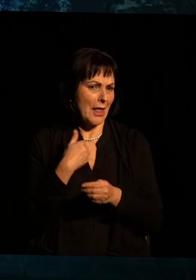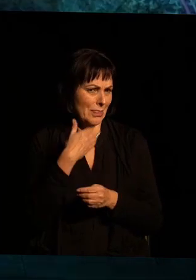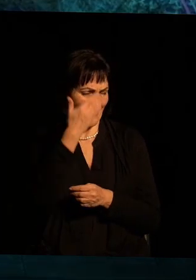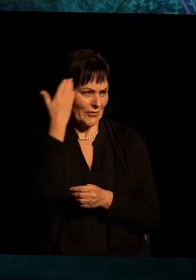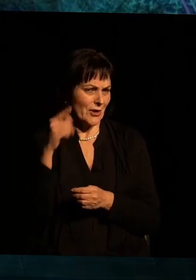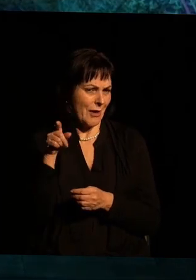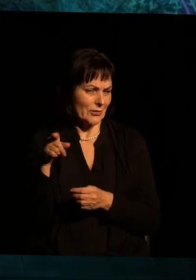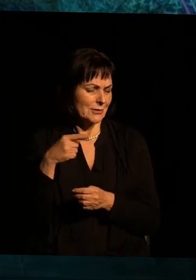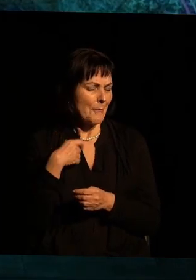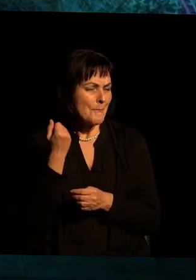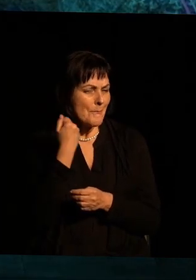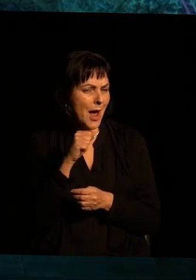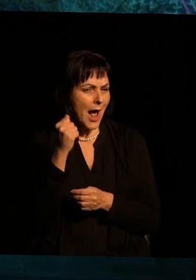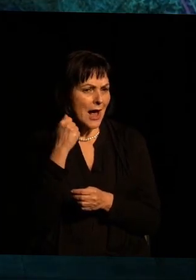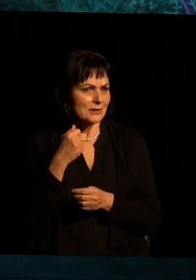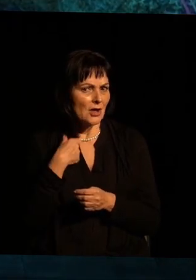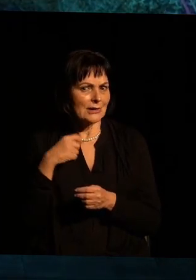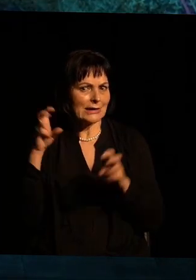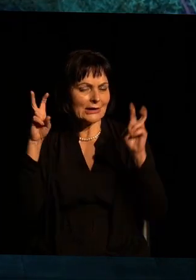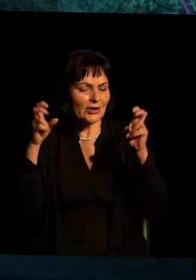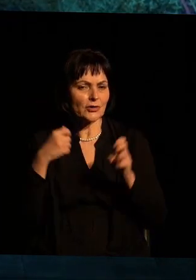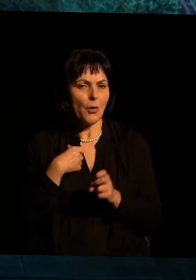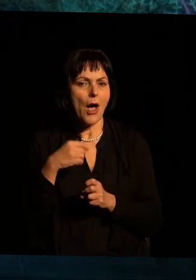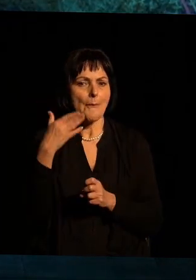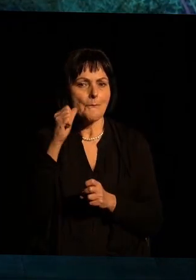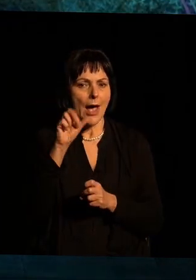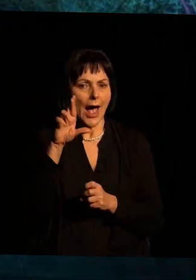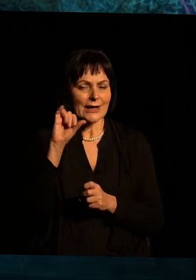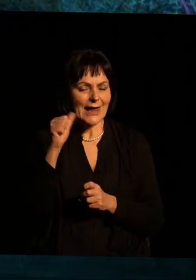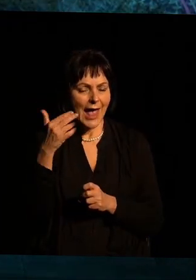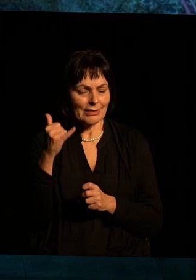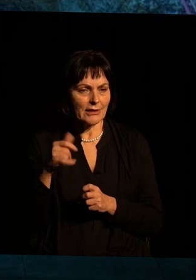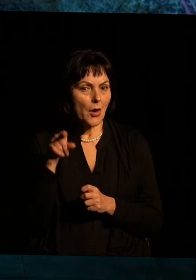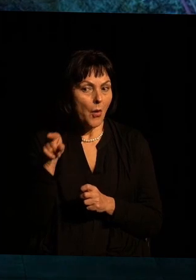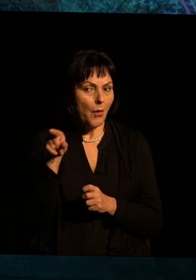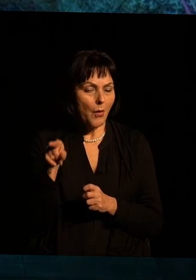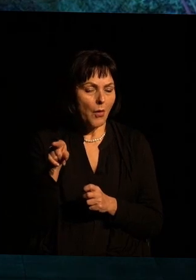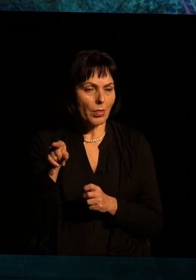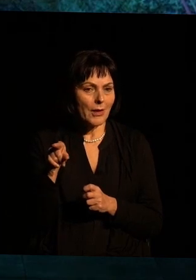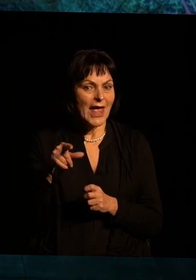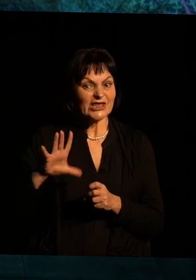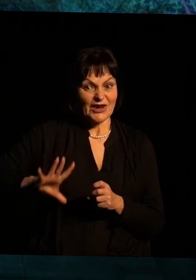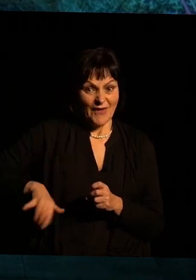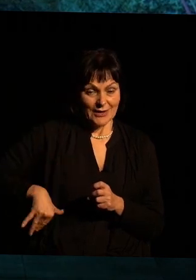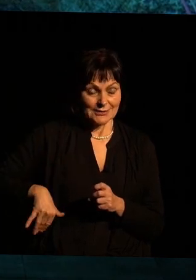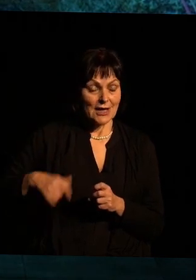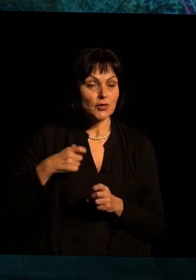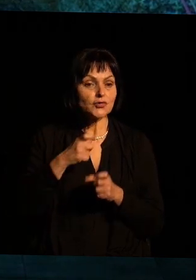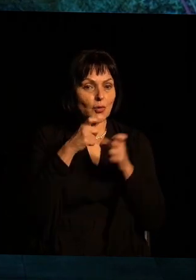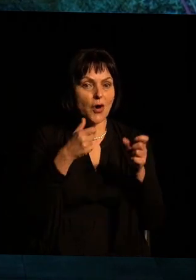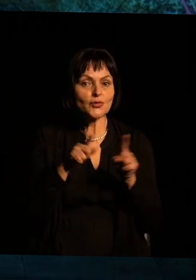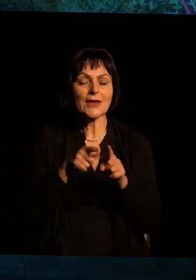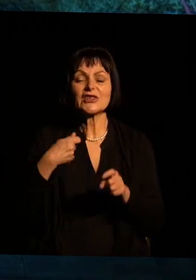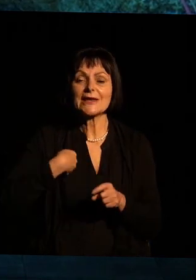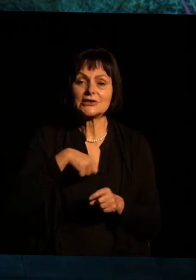że wtedy jest tak bardzo utytułowany, Fulvio Mariani i Szwajcar. No i zgłosił się